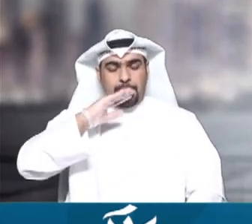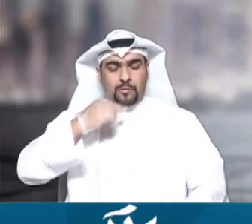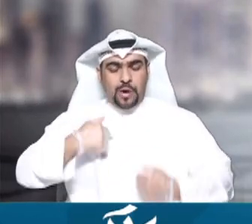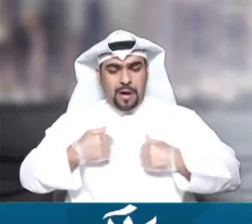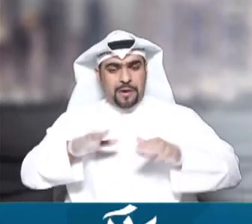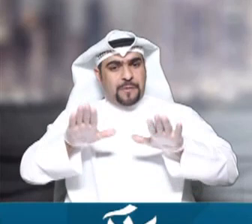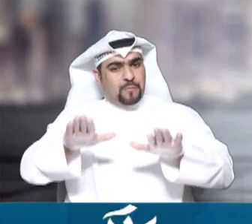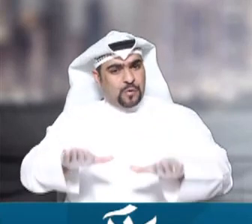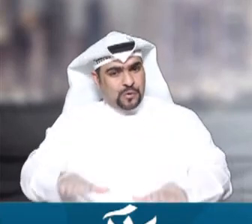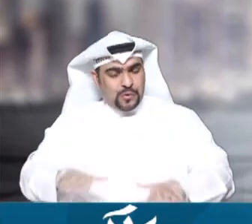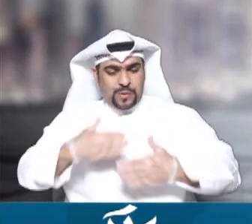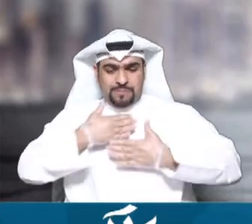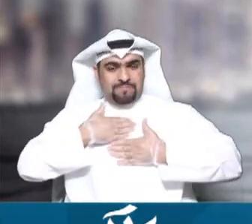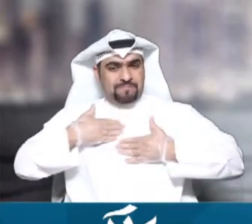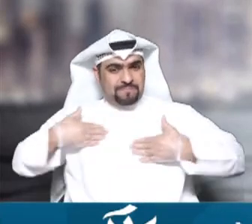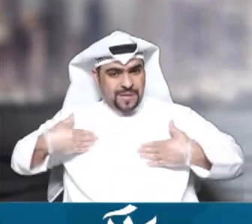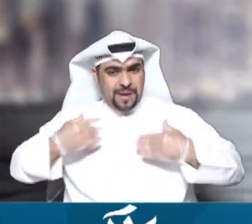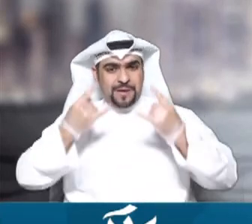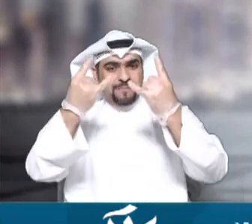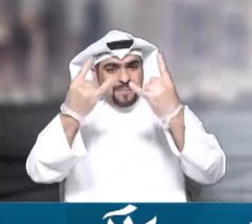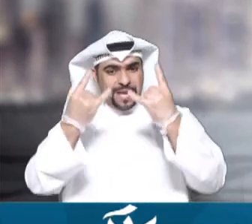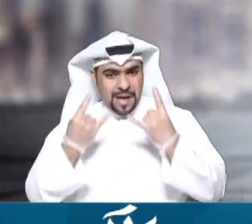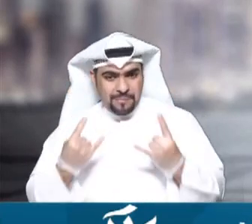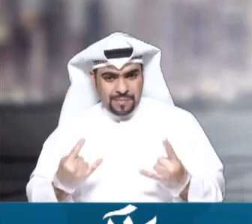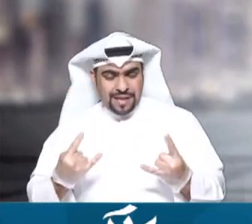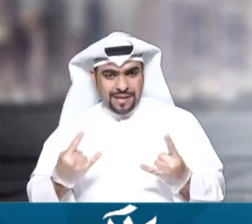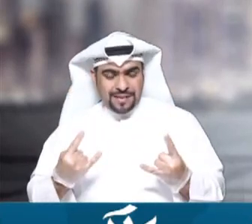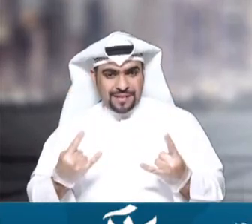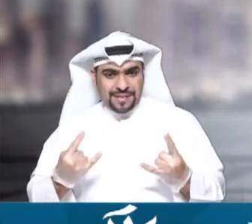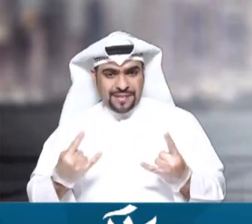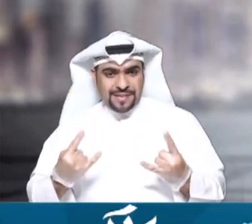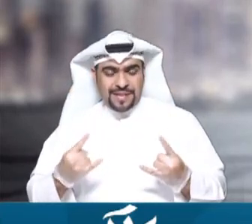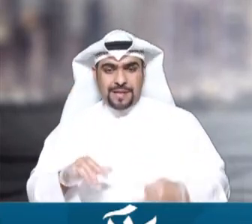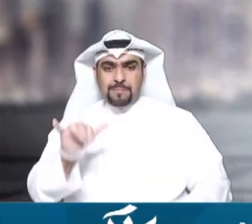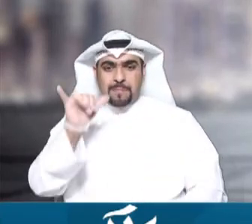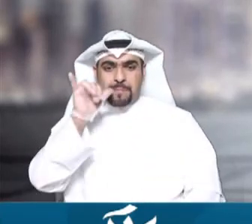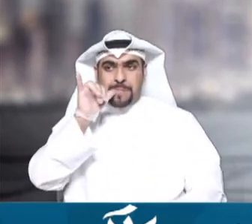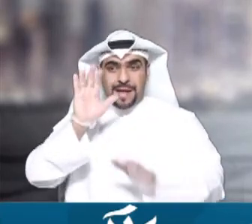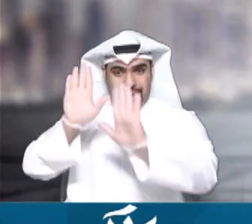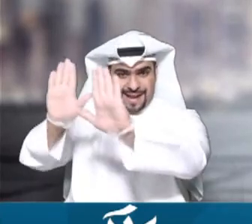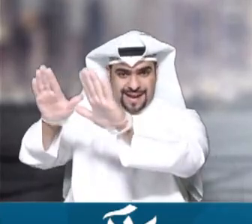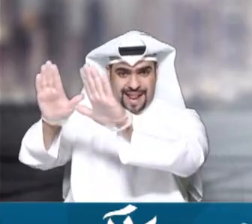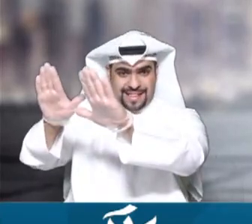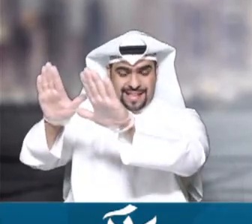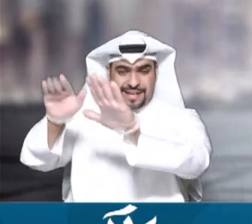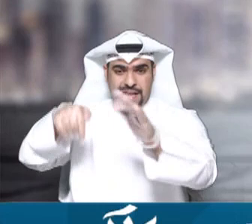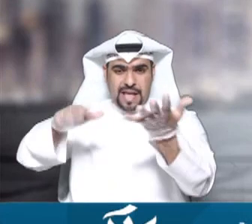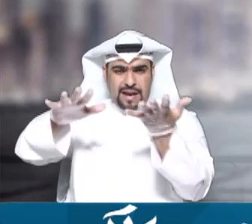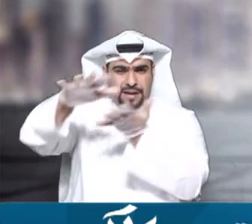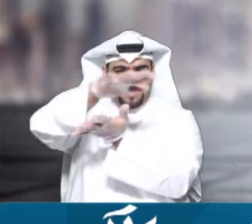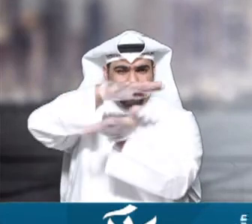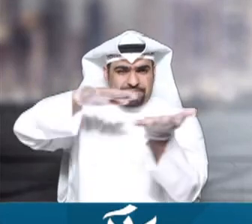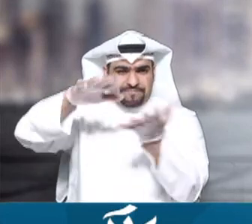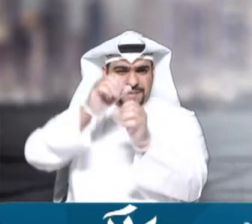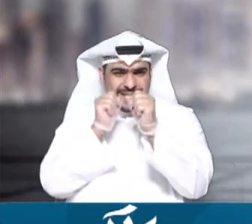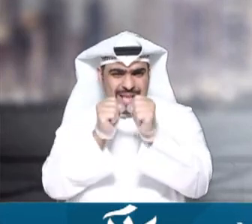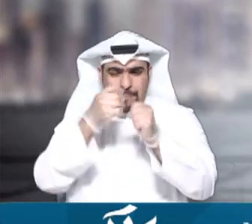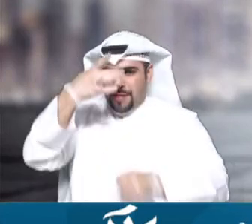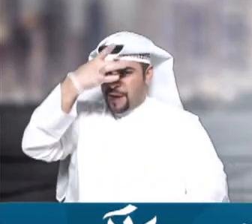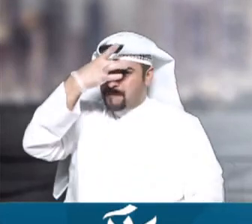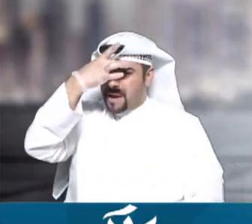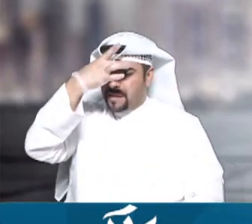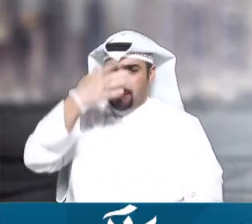اليوم أطمنكم عن أحوالنا وعن أخبارنا في بريطانيا من مع الظروف اللي احنا مرين فيها. حاب أقول لكم